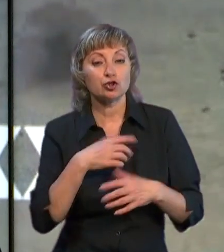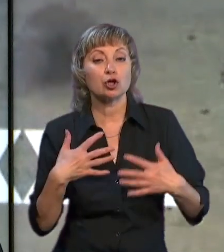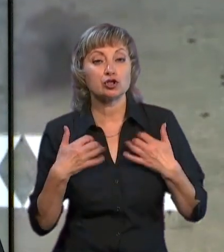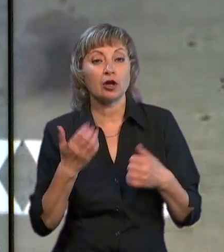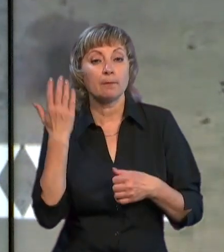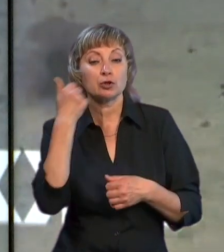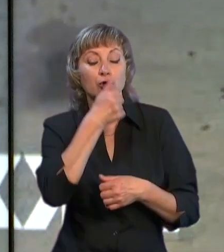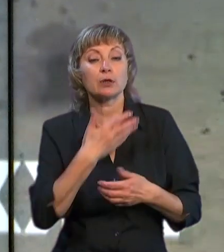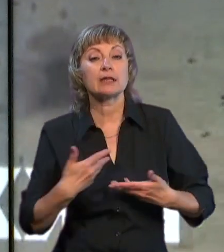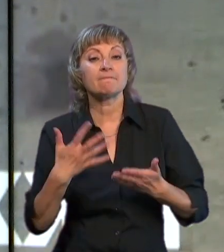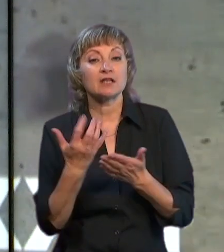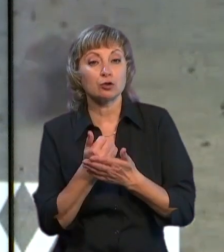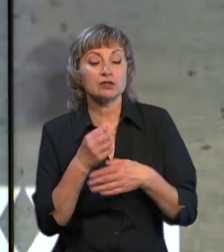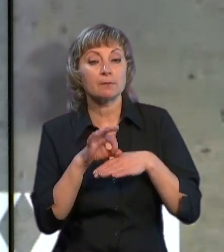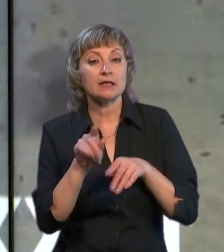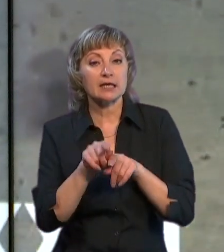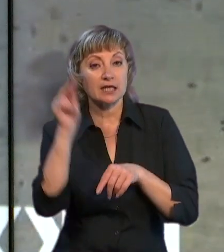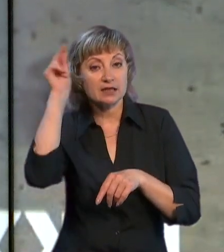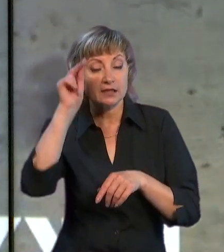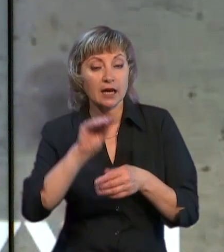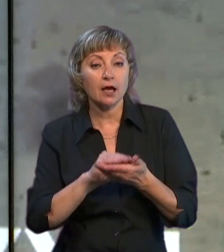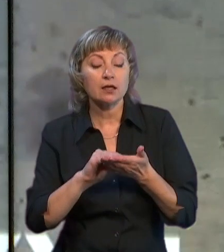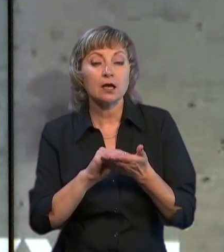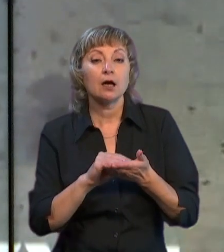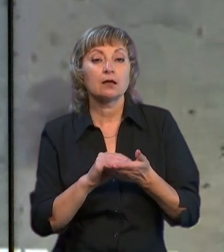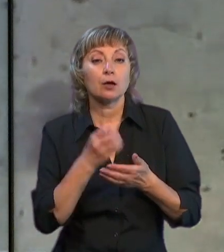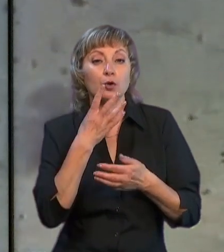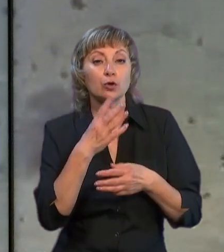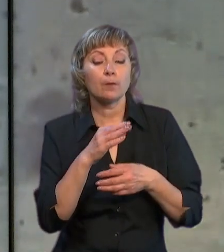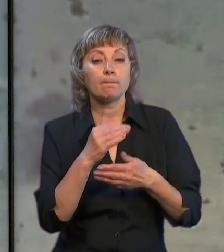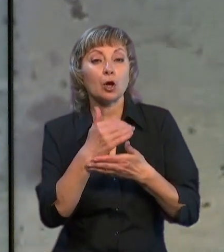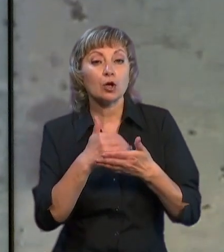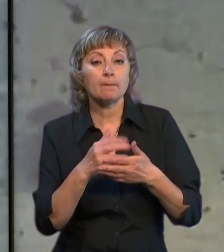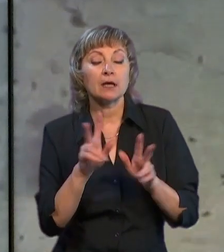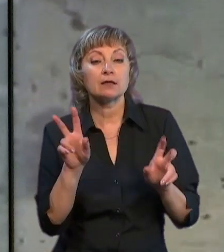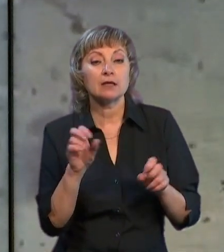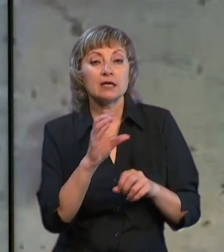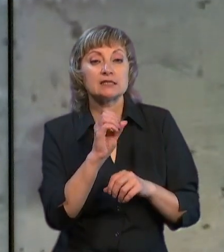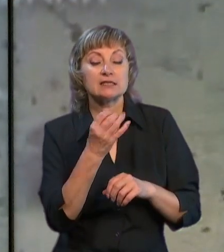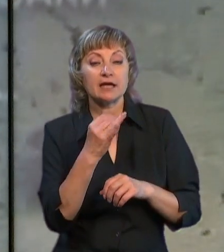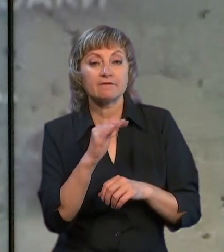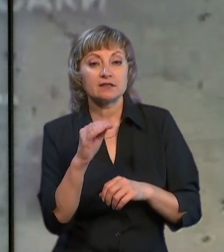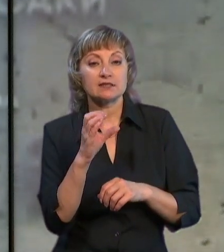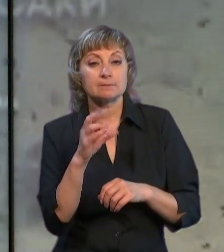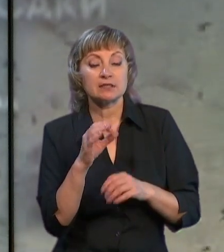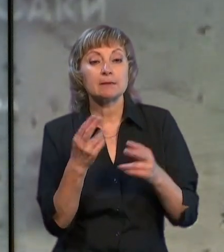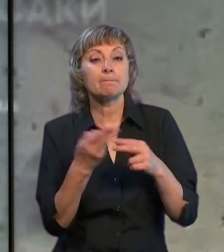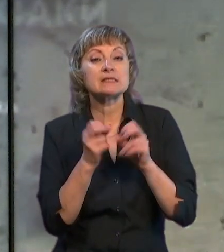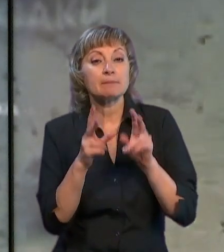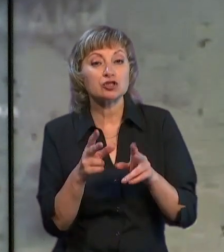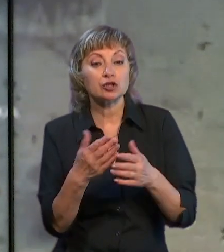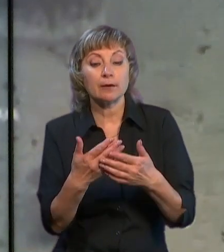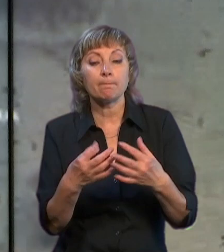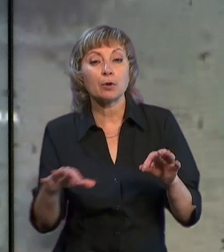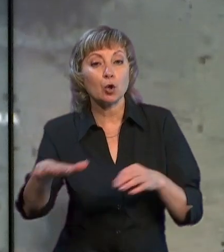вдалося провести такі тренінги за хорошою апробованою програмою, яка називається «Safe Space» – «Безпечний простір» для